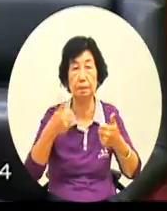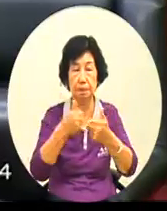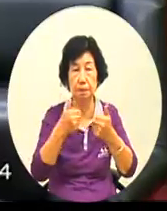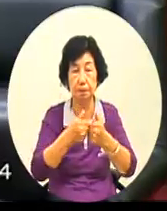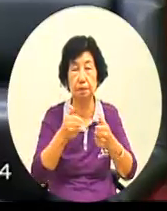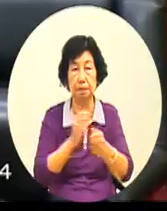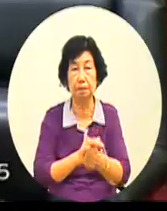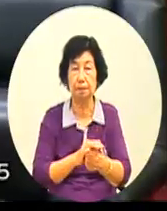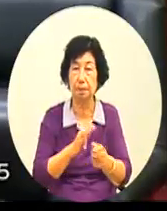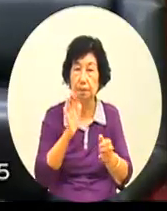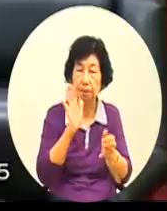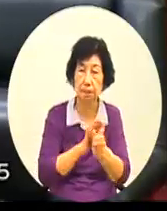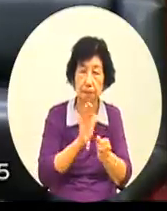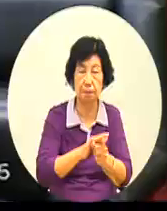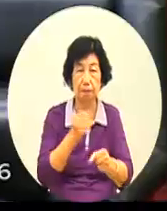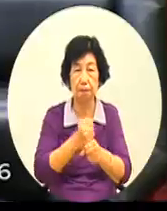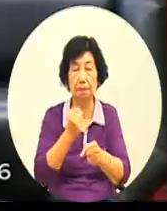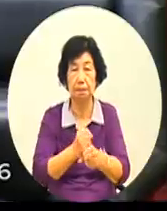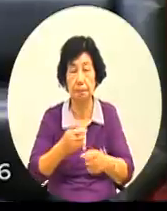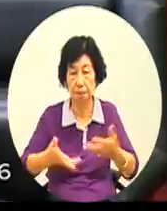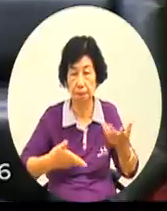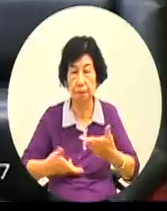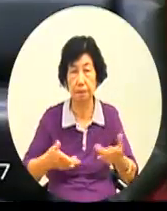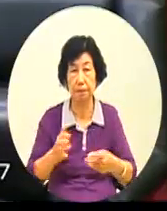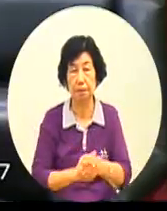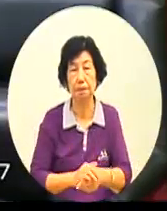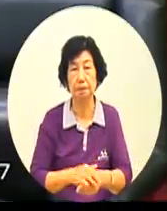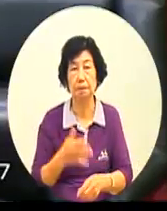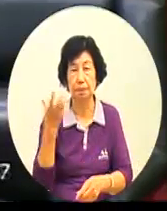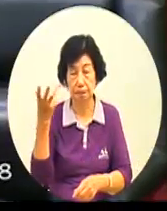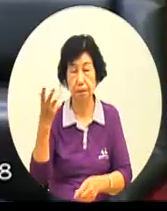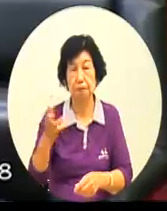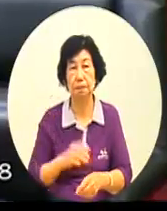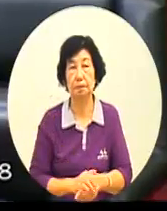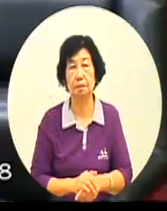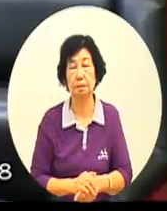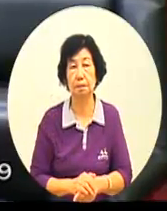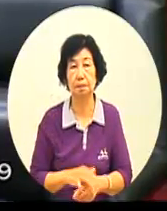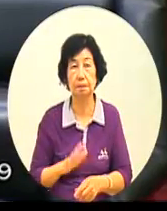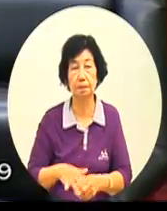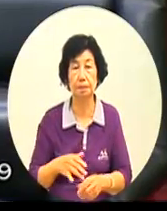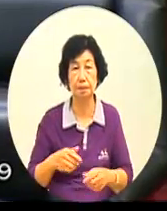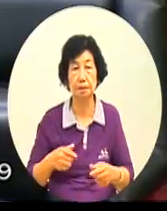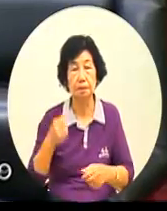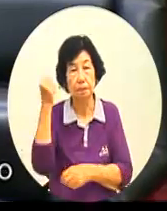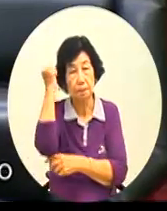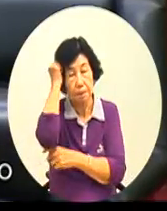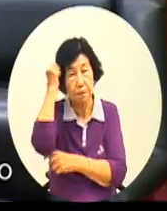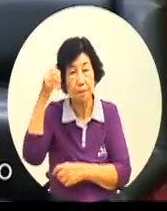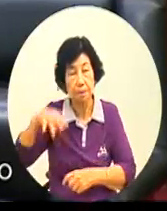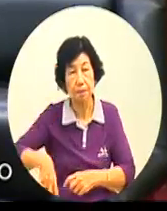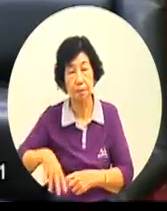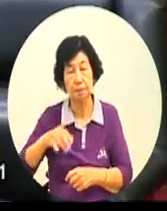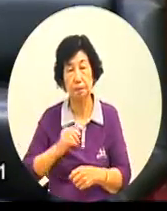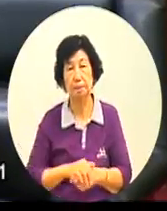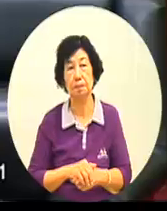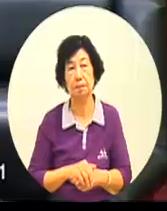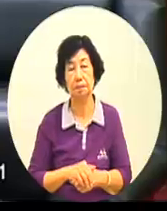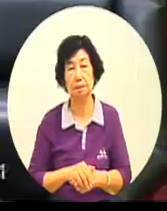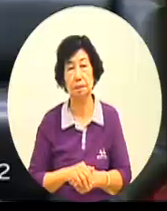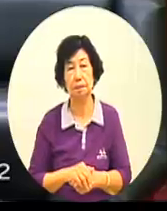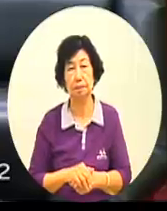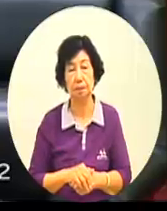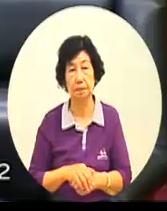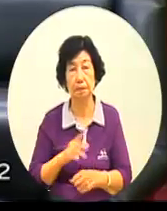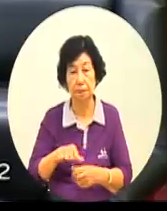在你们的经费原则之下，我们怎么做？就像我们的部落环境经费这个部分，我非常的在意，因为这个钱